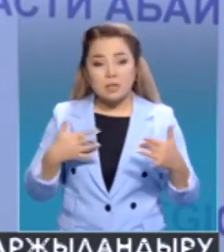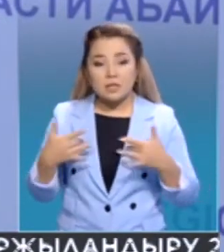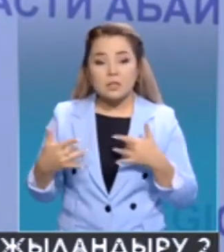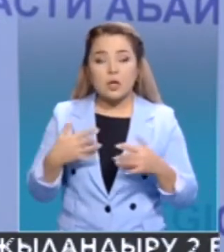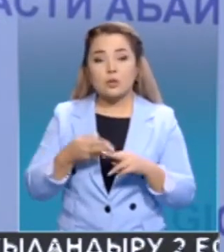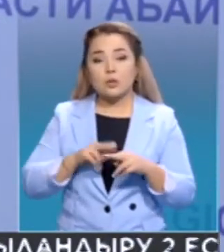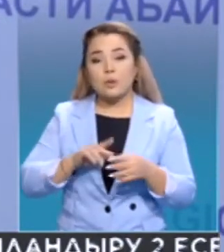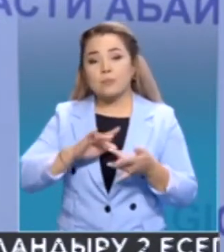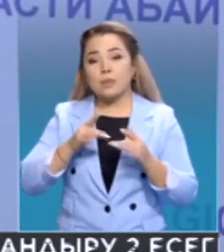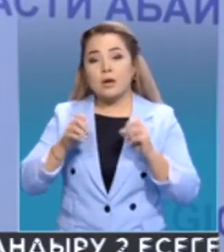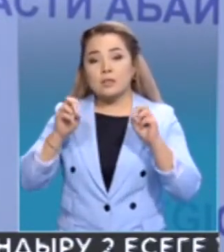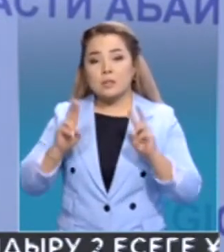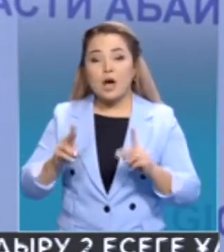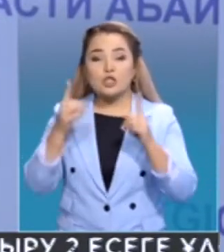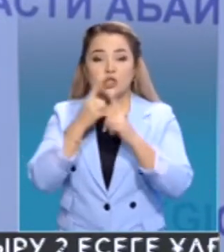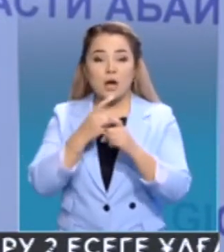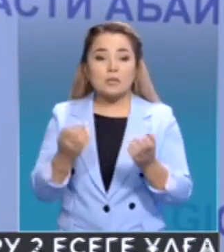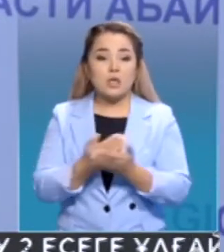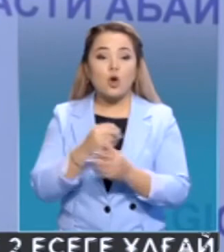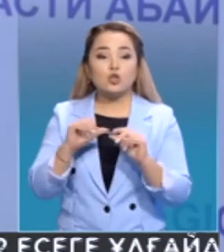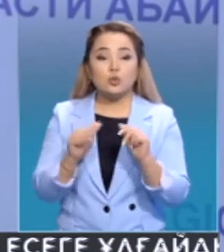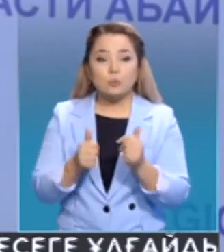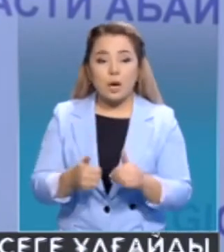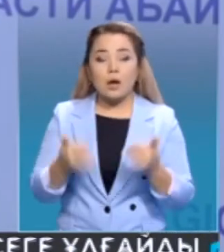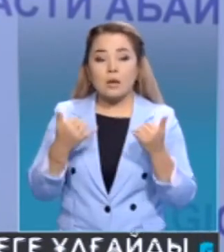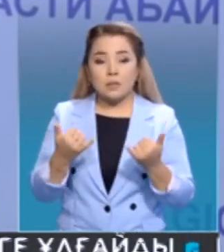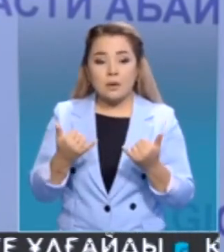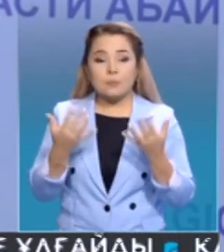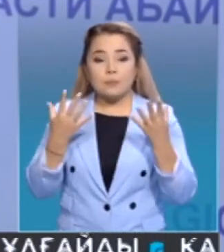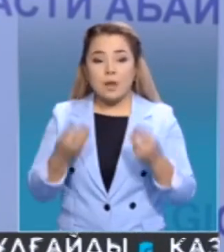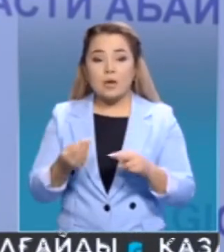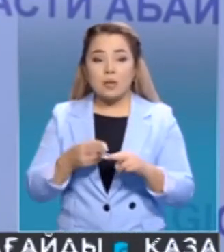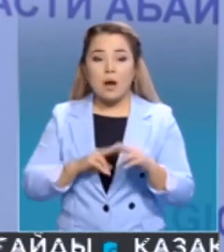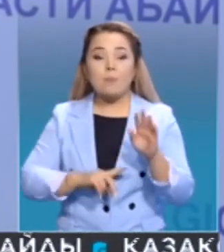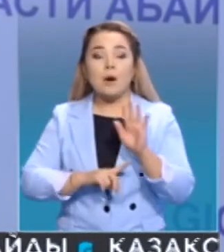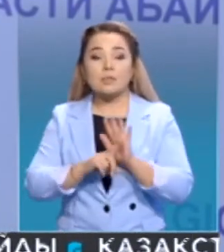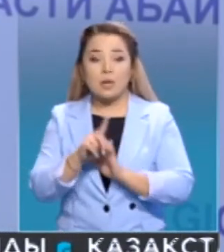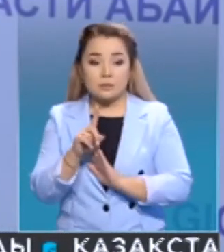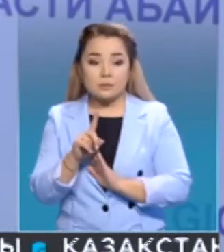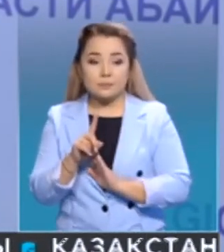осы әлеуметтік желілерде барлығында ұйымдастырылып, қазіргі күні басталып кетті.